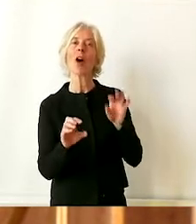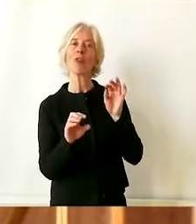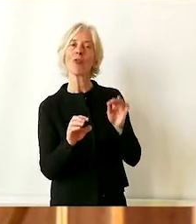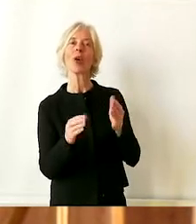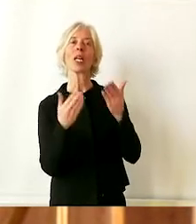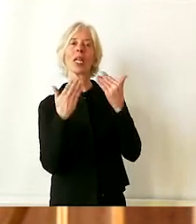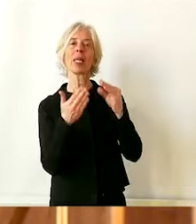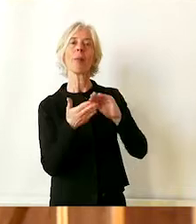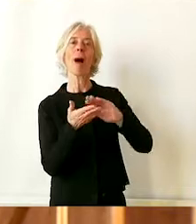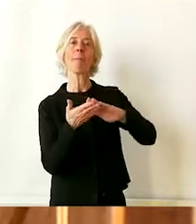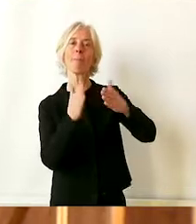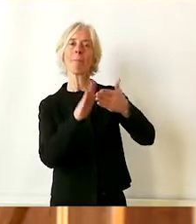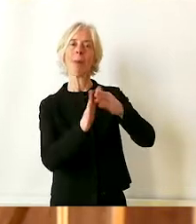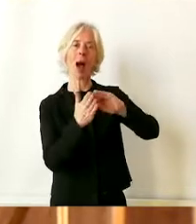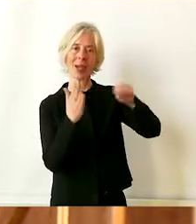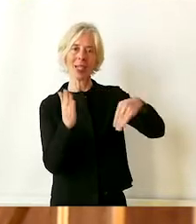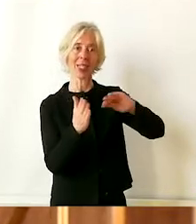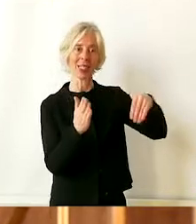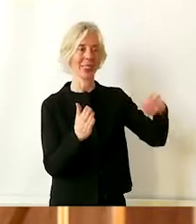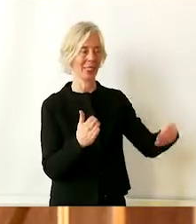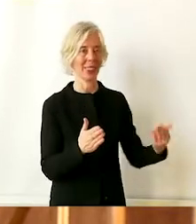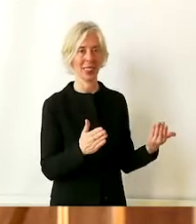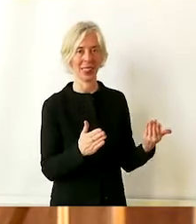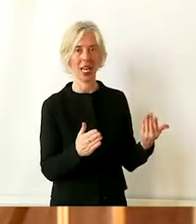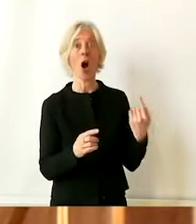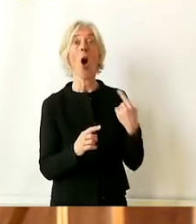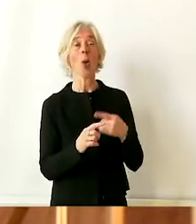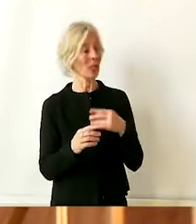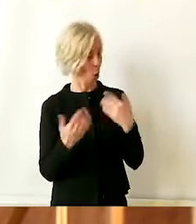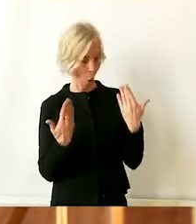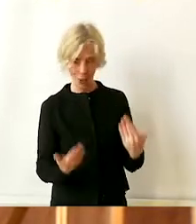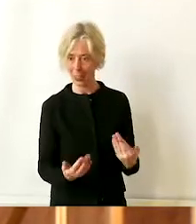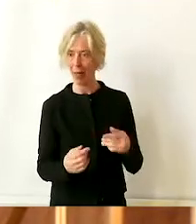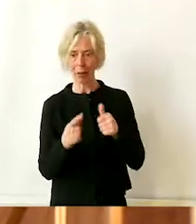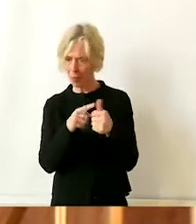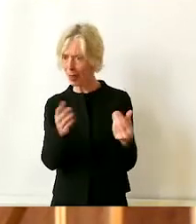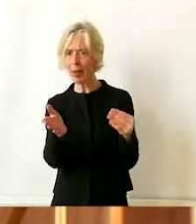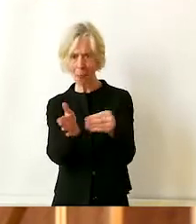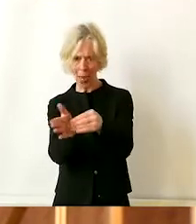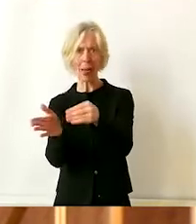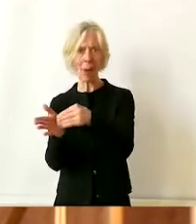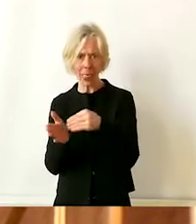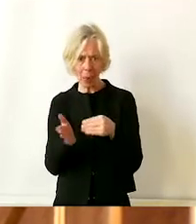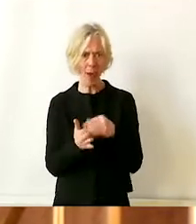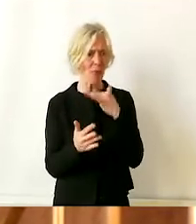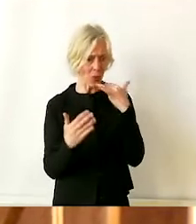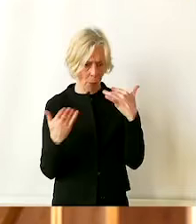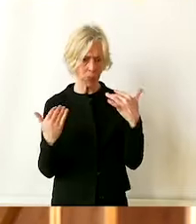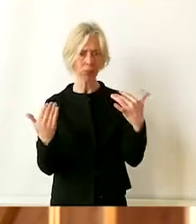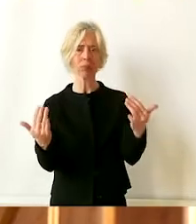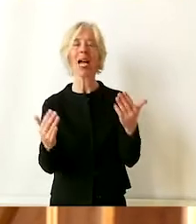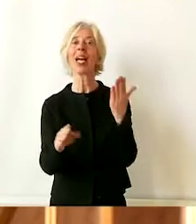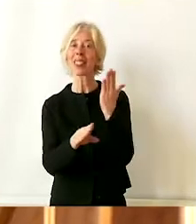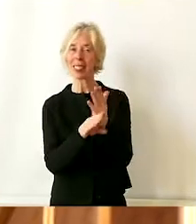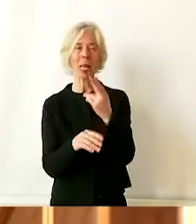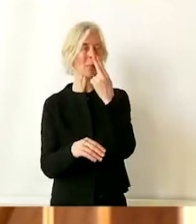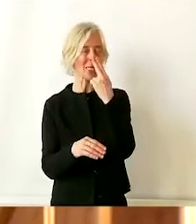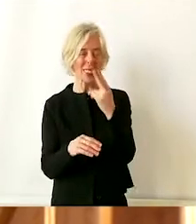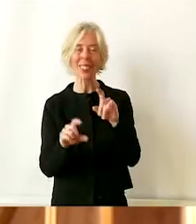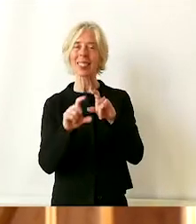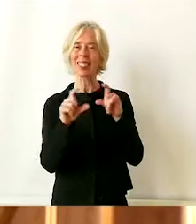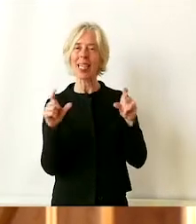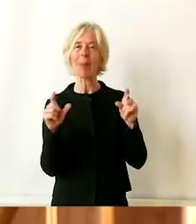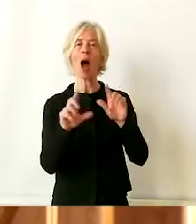glaube, auch die Anwesenheit heute von Ihnen allen zeigt, dass das Thema tief in der DNA verankert ist. Man hat offene Türen